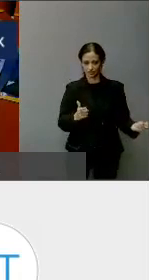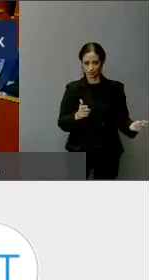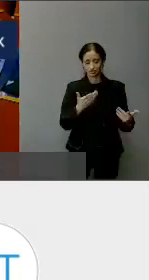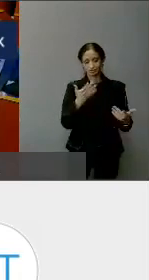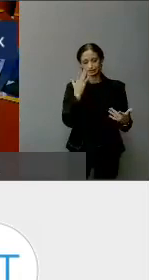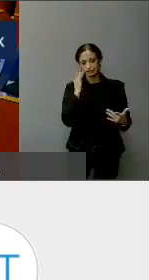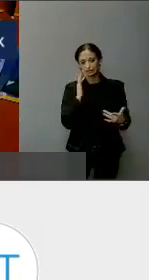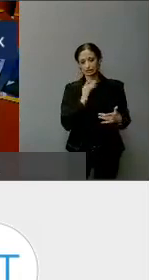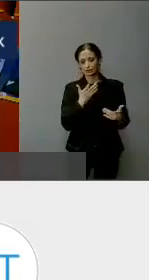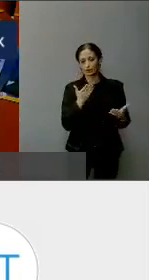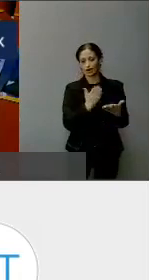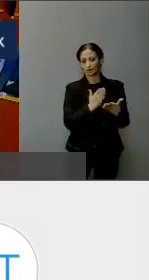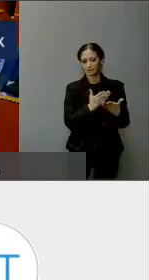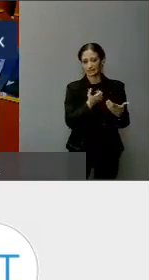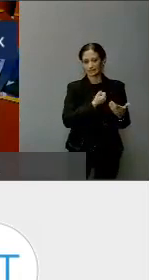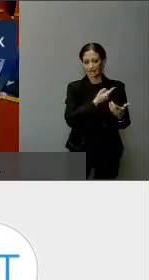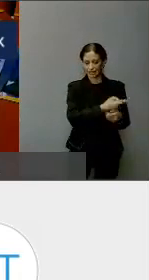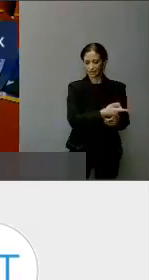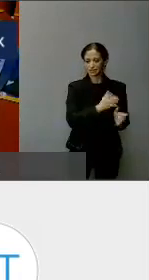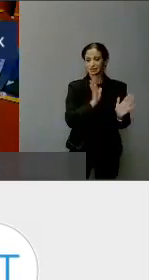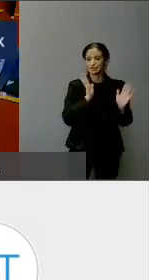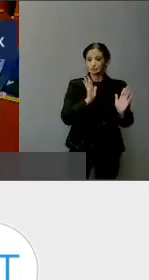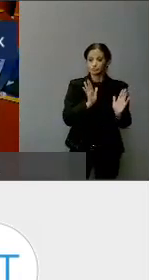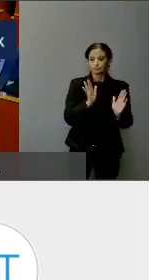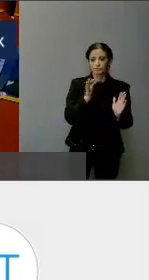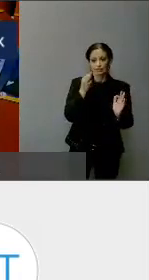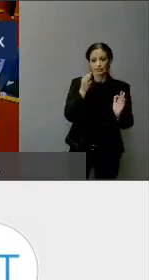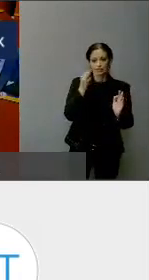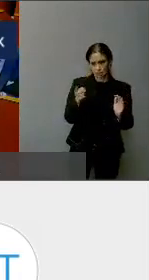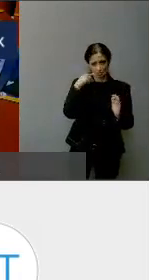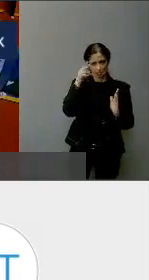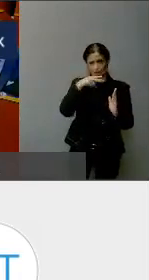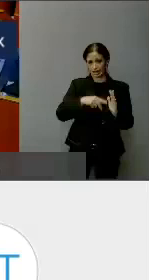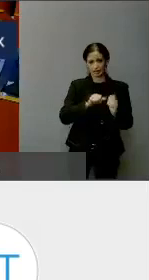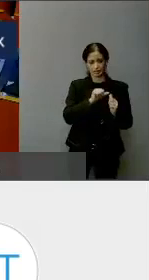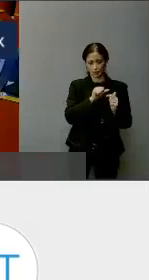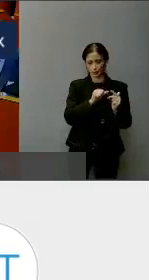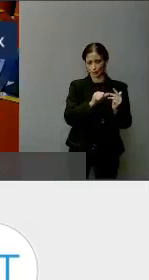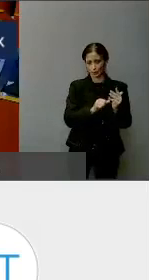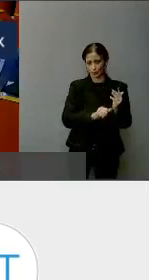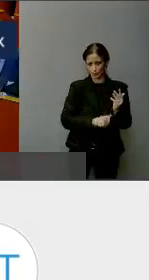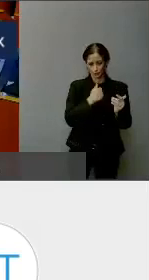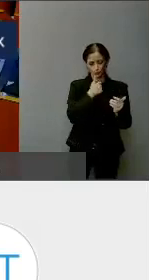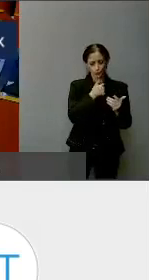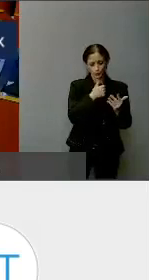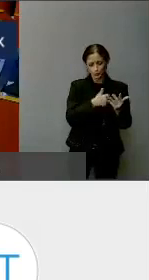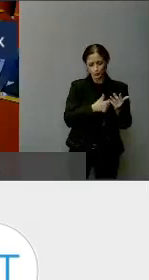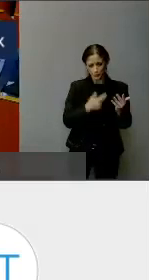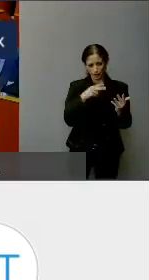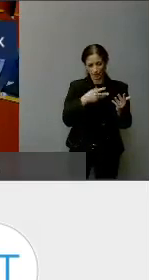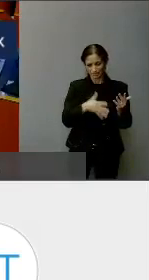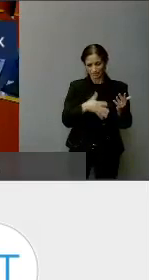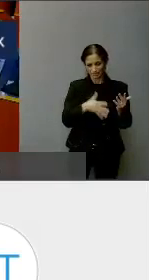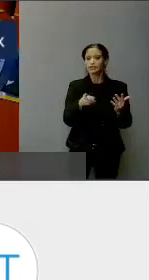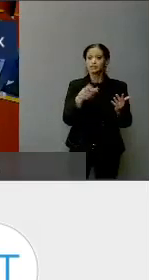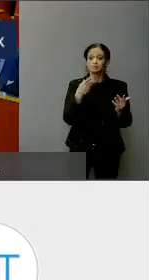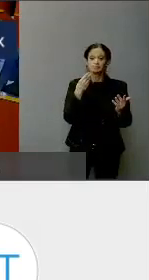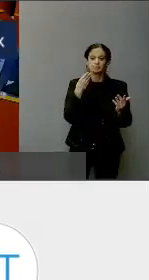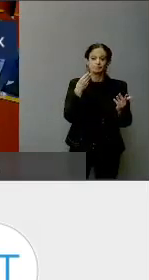come voi noterete sicuramente avendoli letti uno per uno sono alcuni che